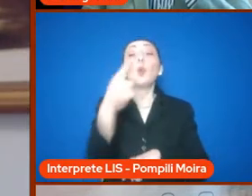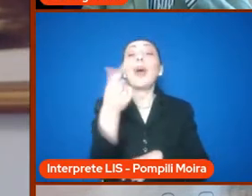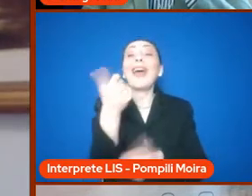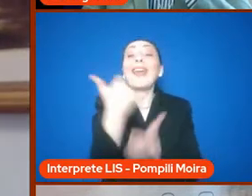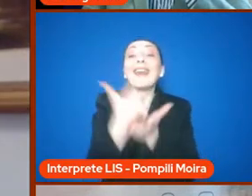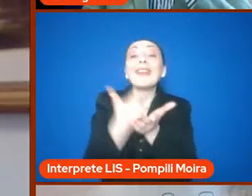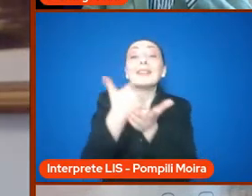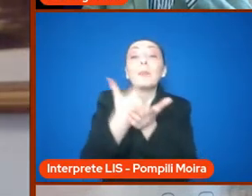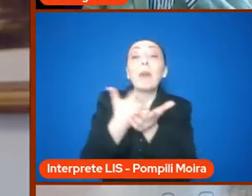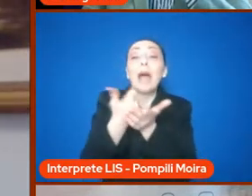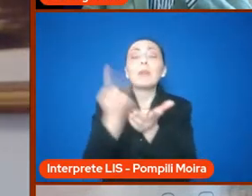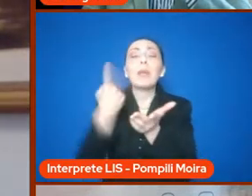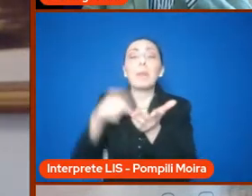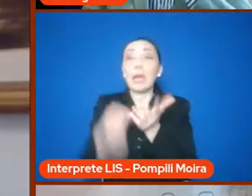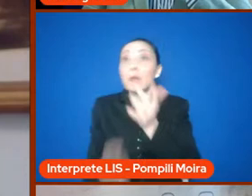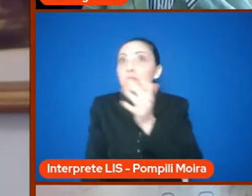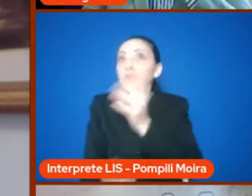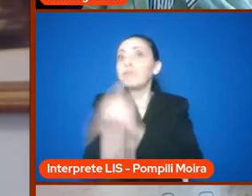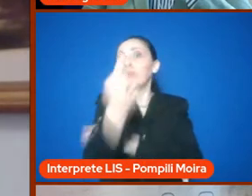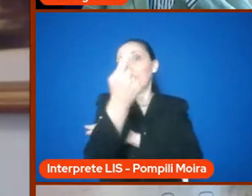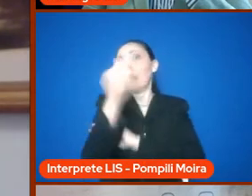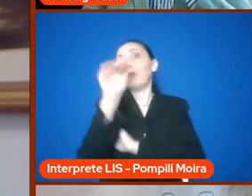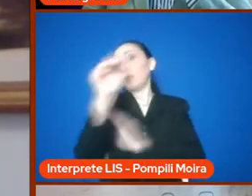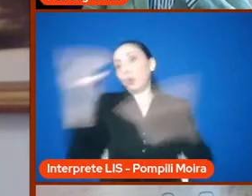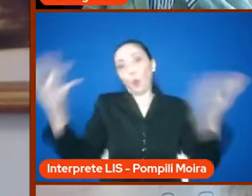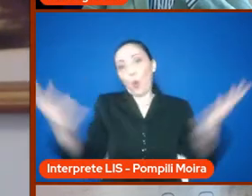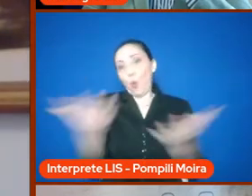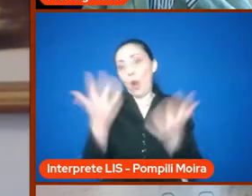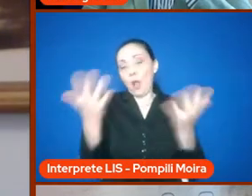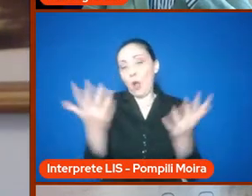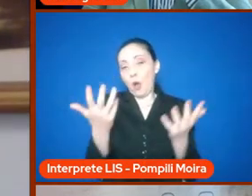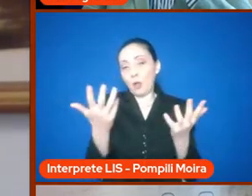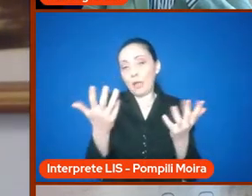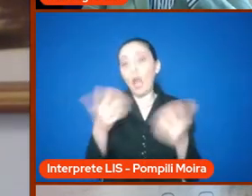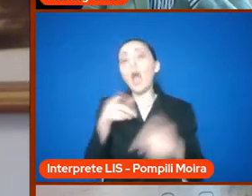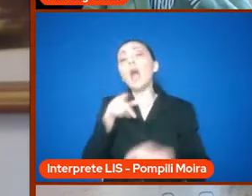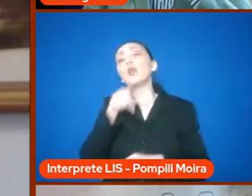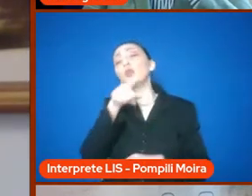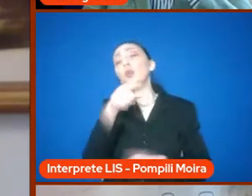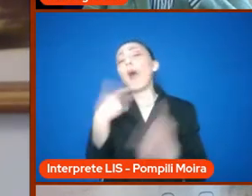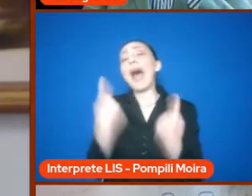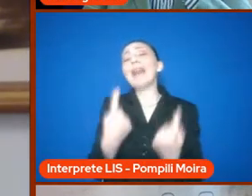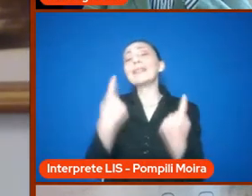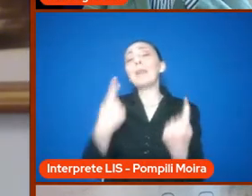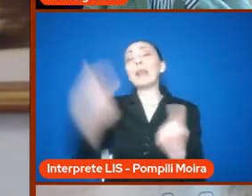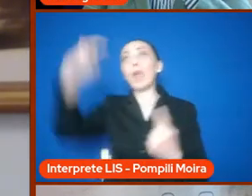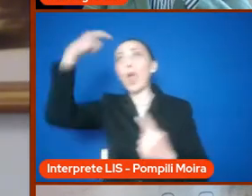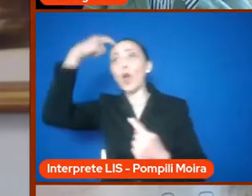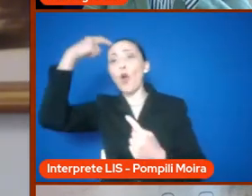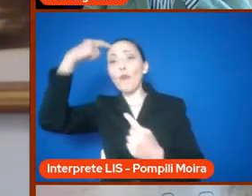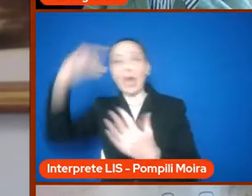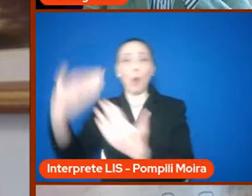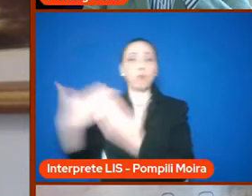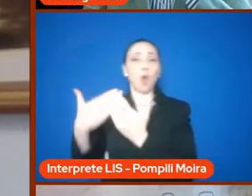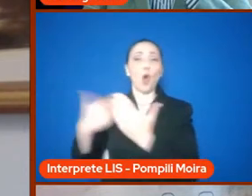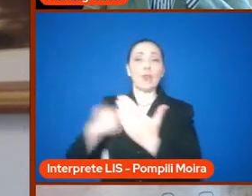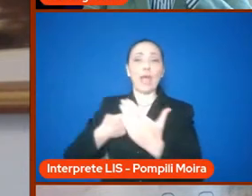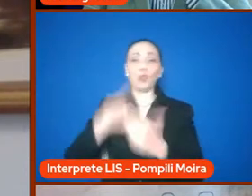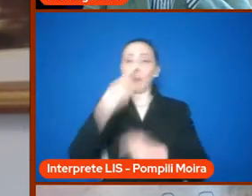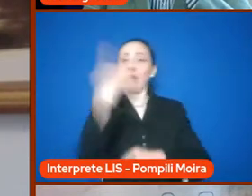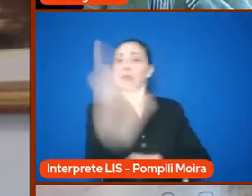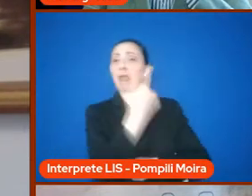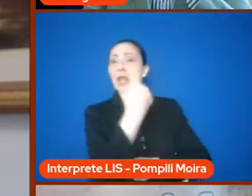prevenire rischi futuri. Tu ti aspetti che lo Stato ti protegga da un delinquente che vuole